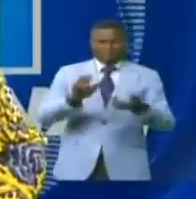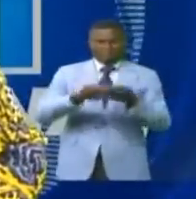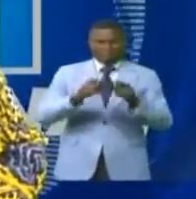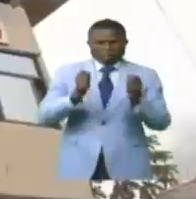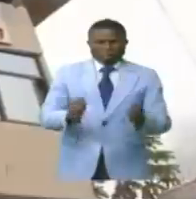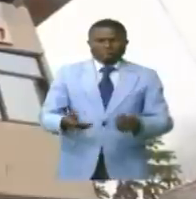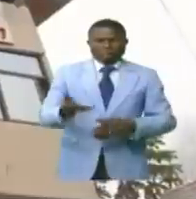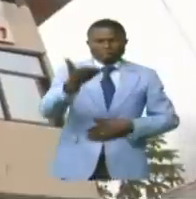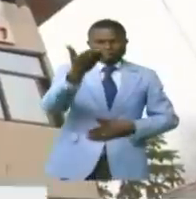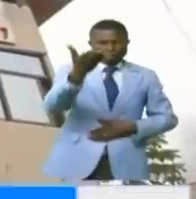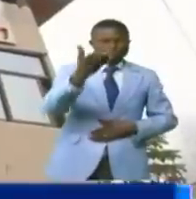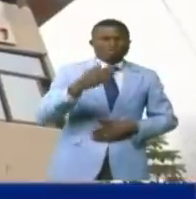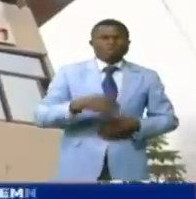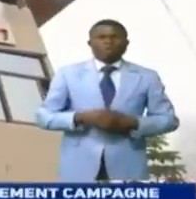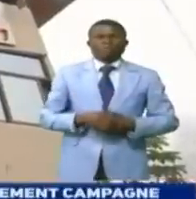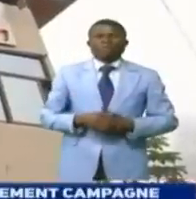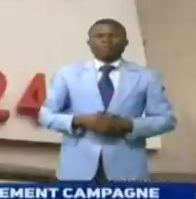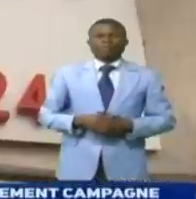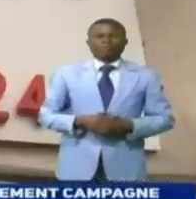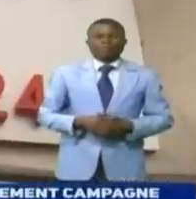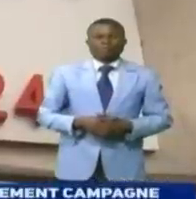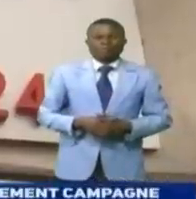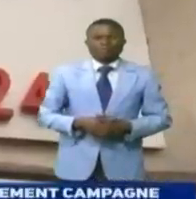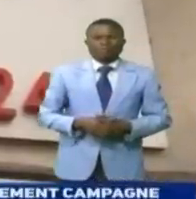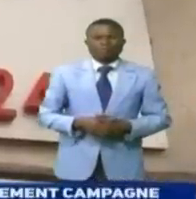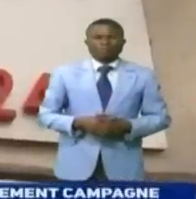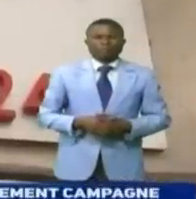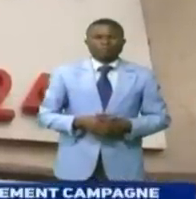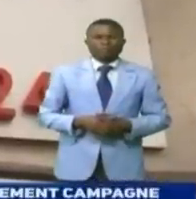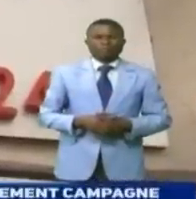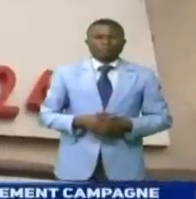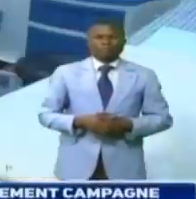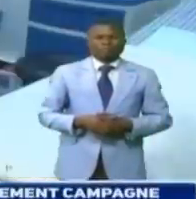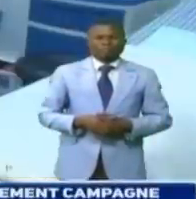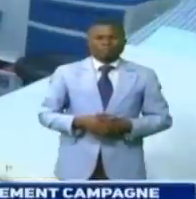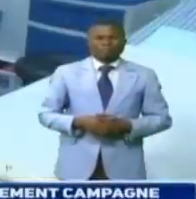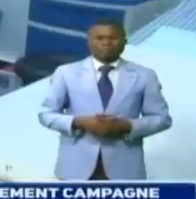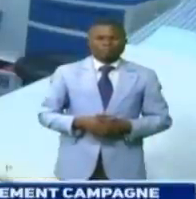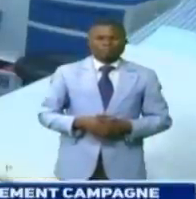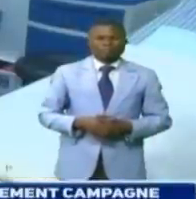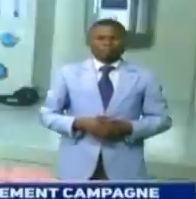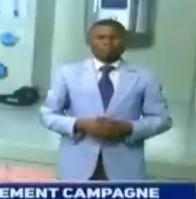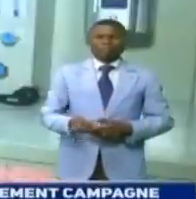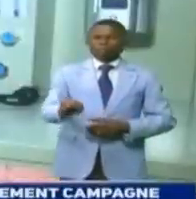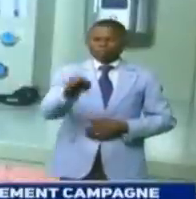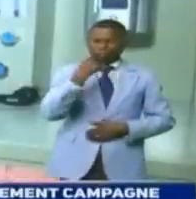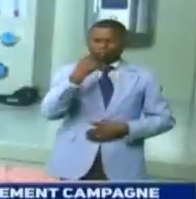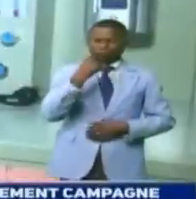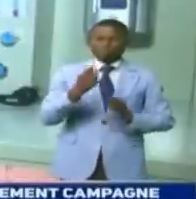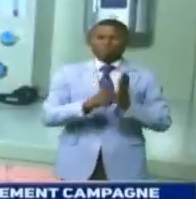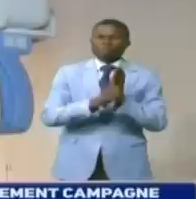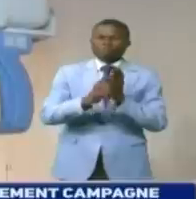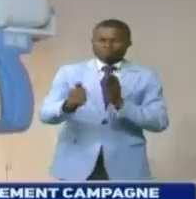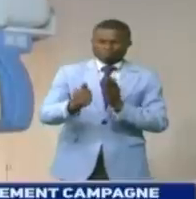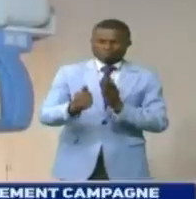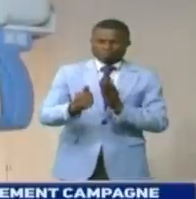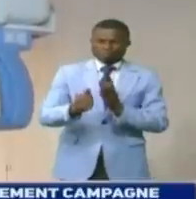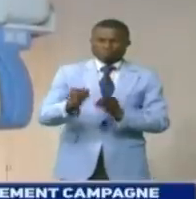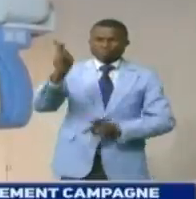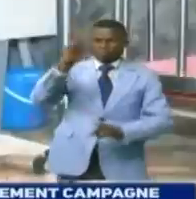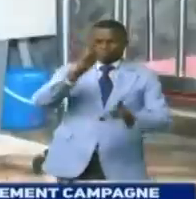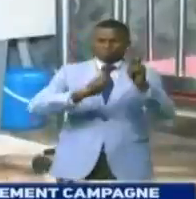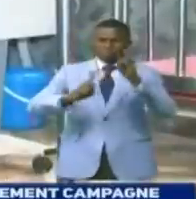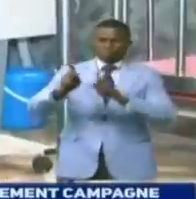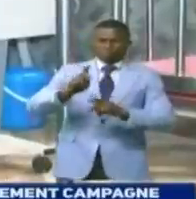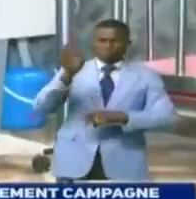Kababa. Plus question d'effectuer des longs trajets pour se procurer des soins de santé de qualité. La population